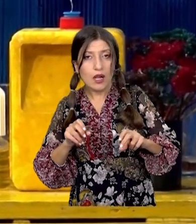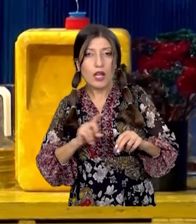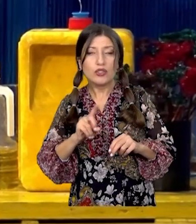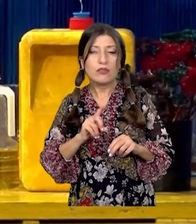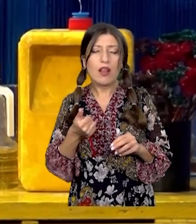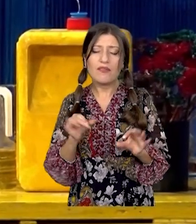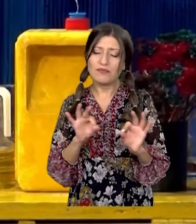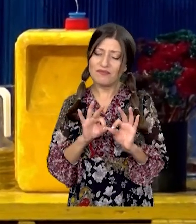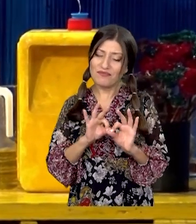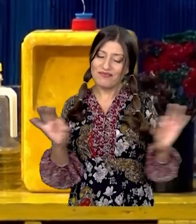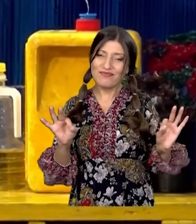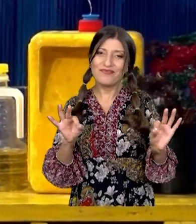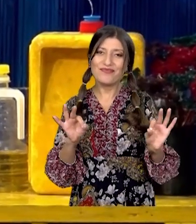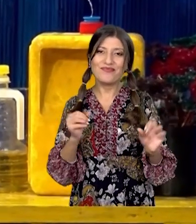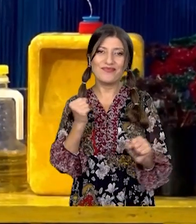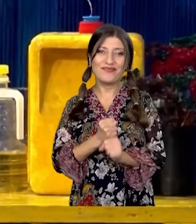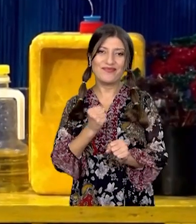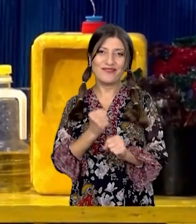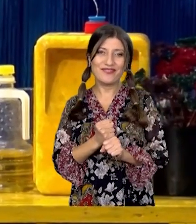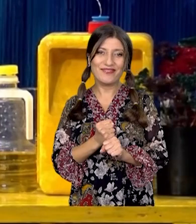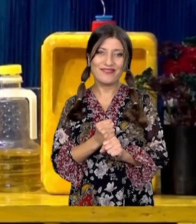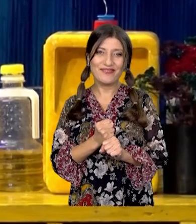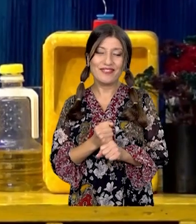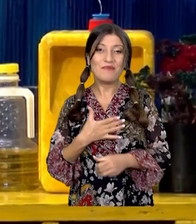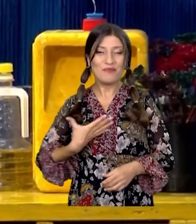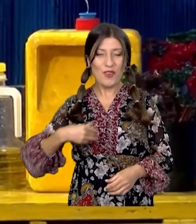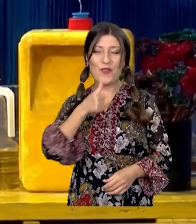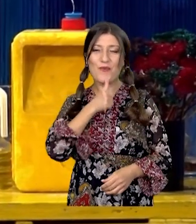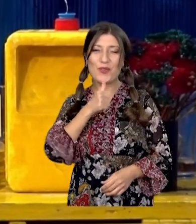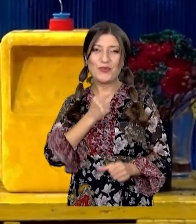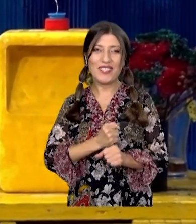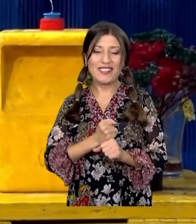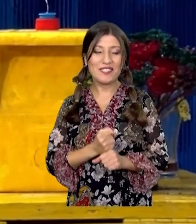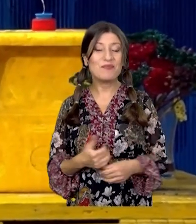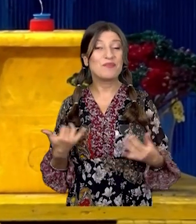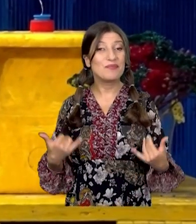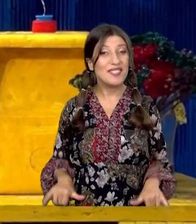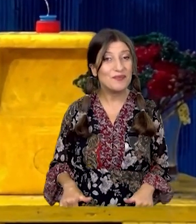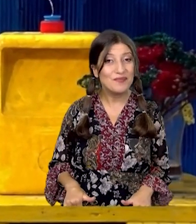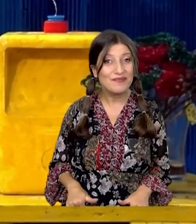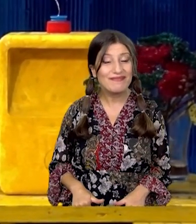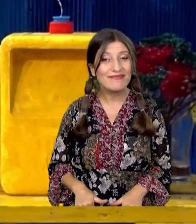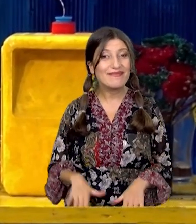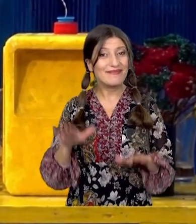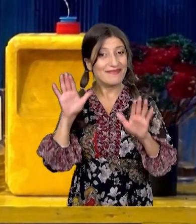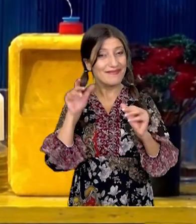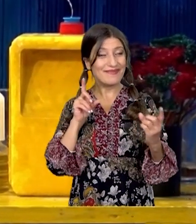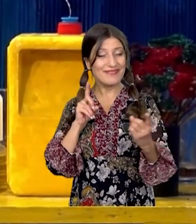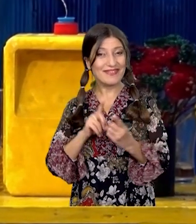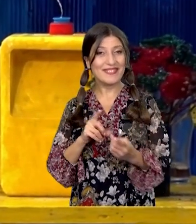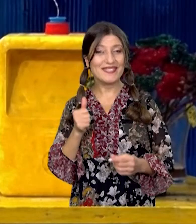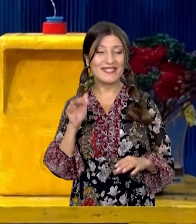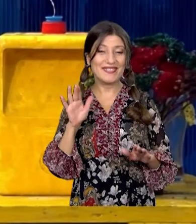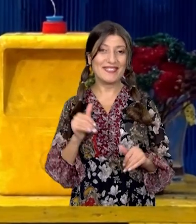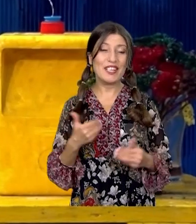հասցնել արածդ կատարելության, ինչն էլ բոլորս փորձում ենք անել, բա ի տեսություն,